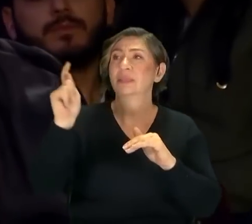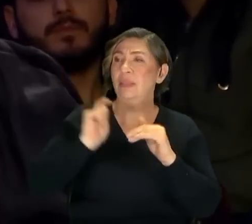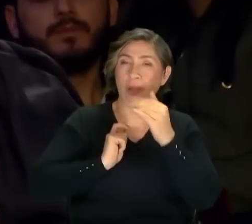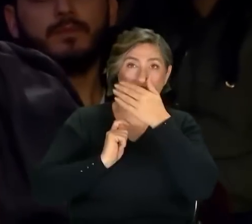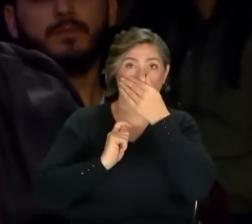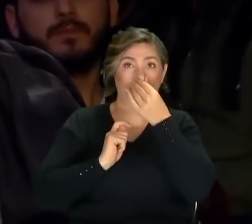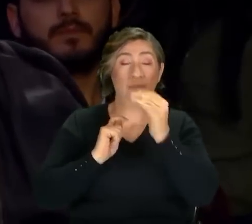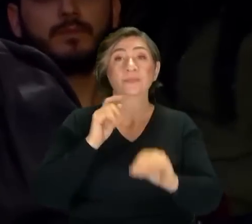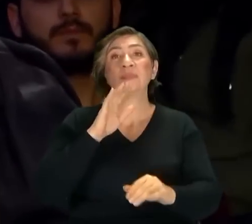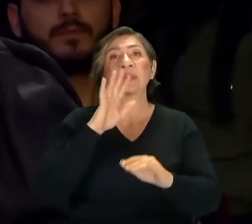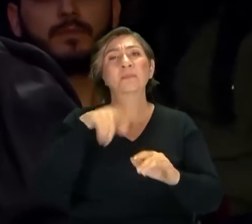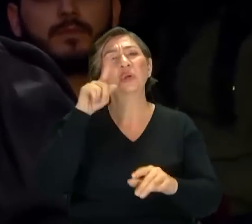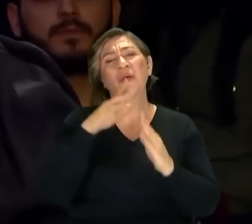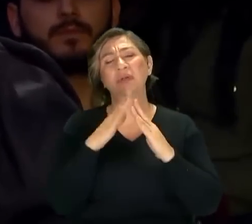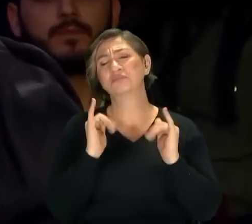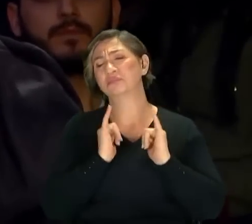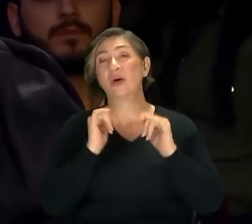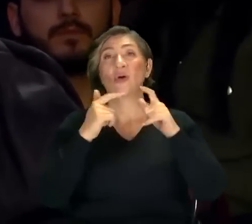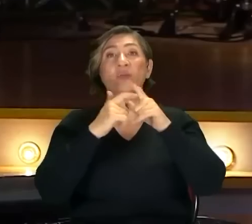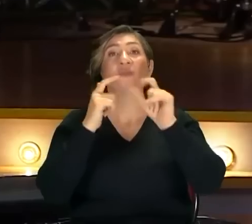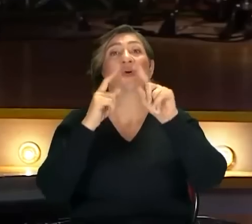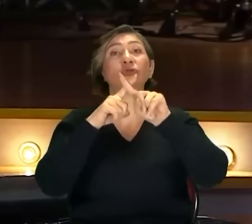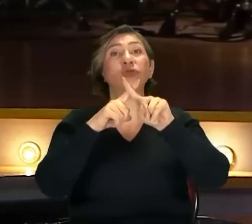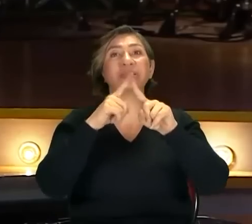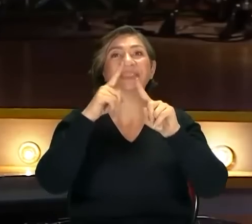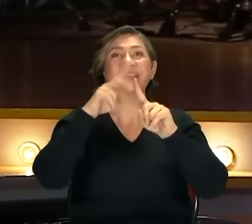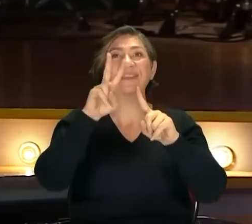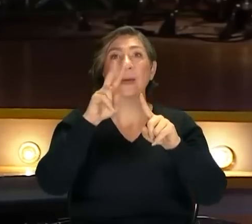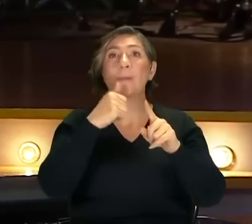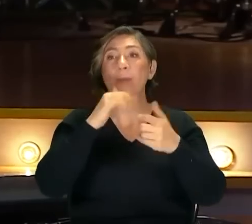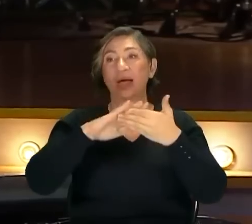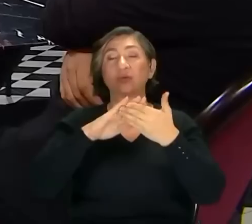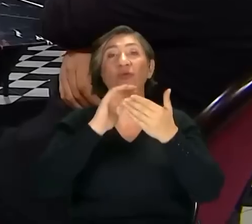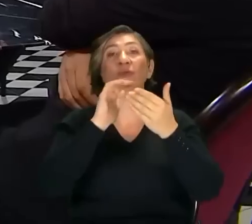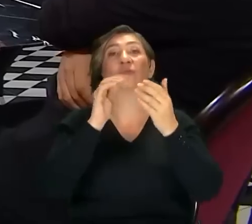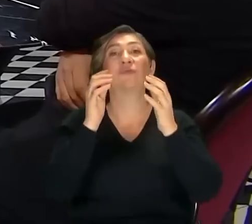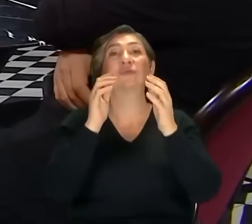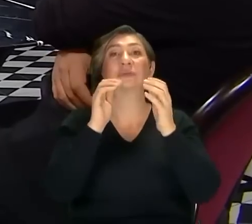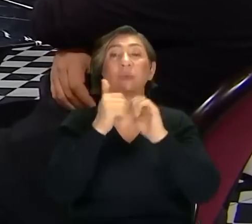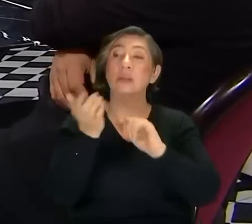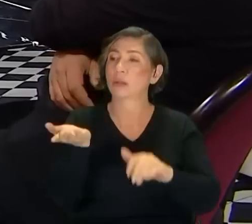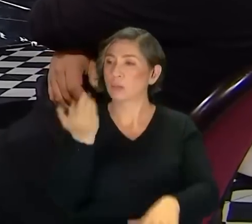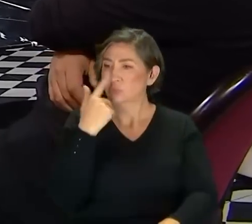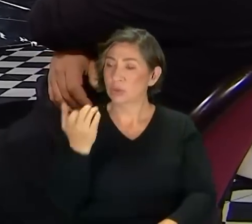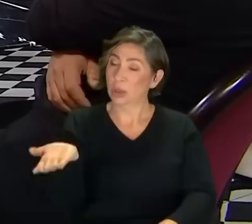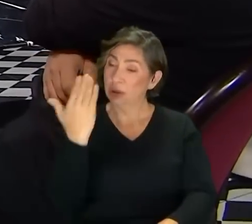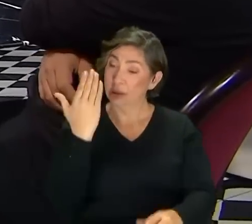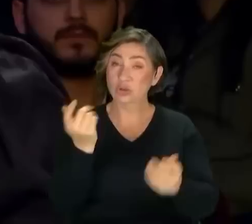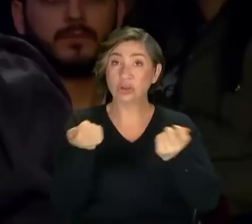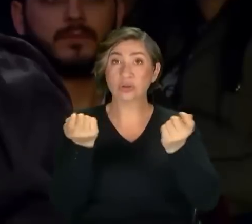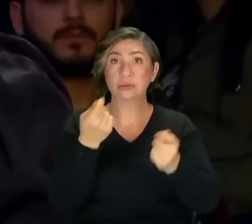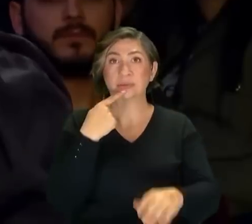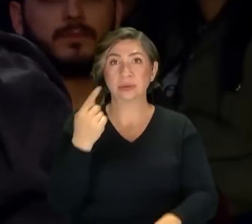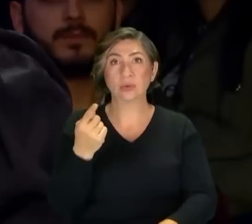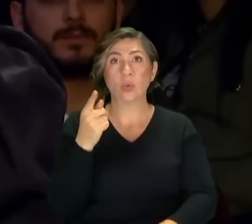geldi aslında. Tamamen bir gün evde oturuyordum. Fox TV'nin spor müdür yardımcısı babamın arkadaşıydı. Hı-hı. Kalk dedi, ne yapıyorsun, artık çalışacaksın